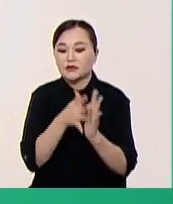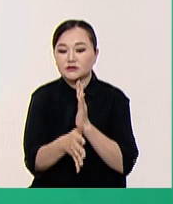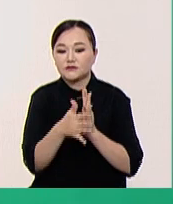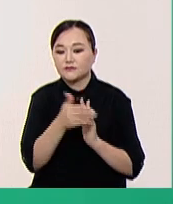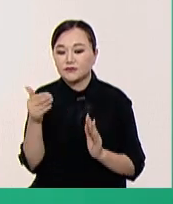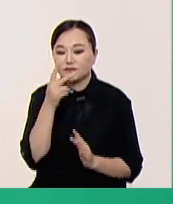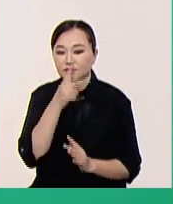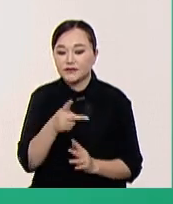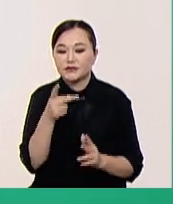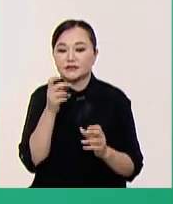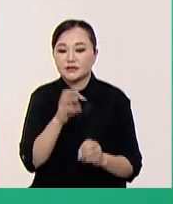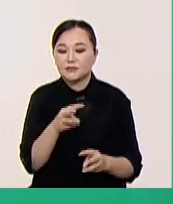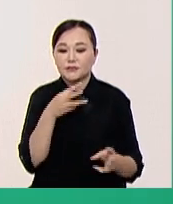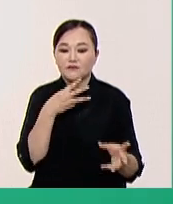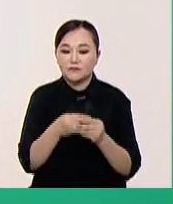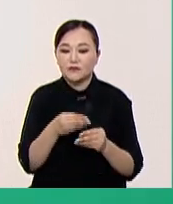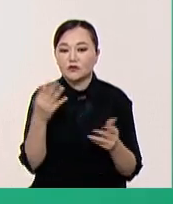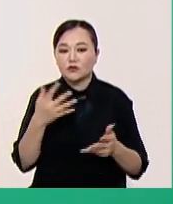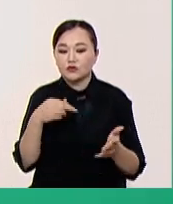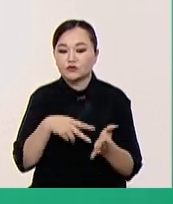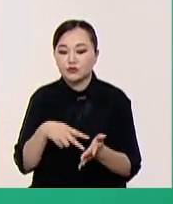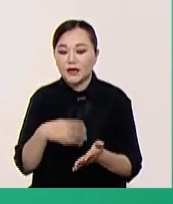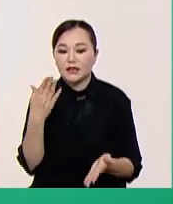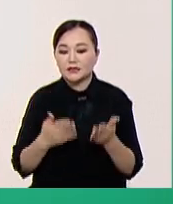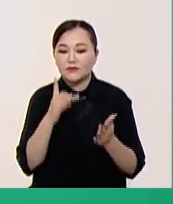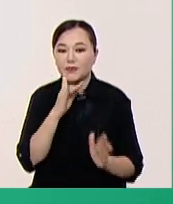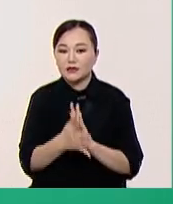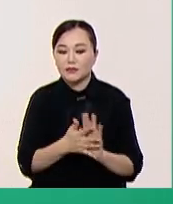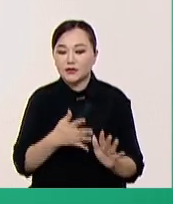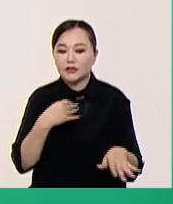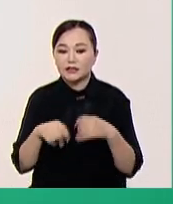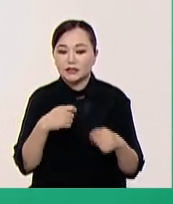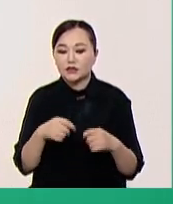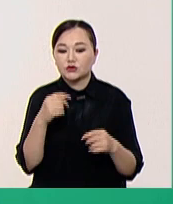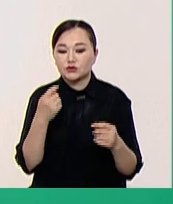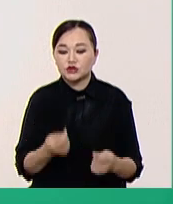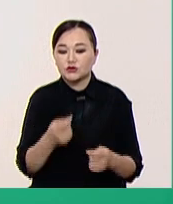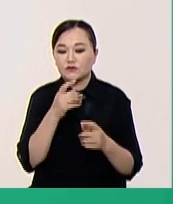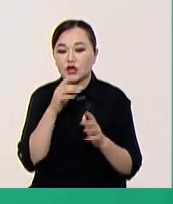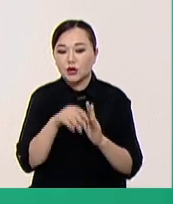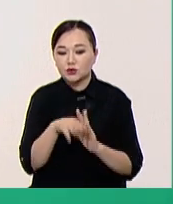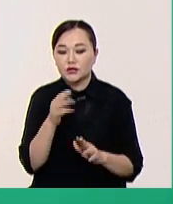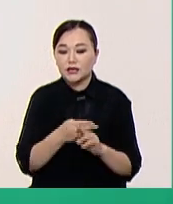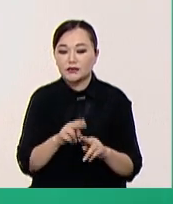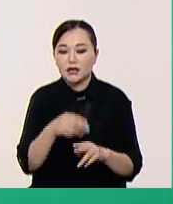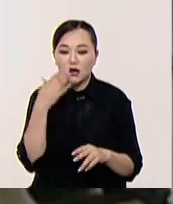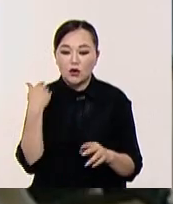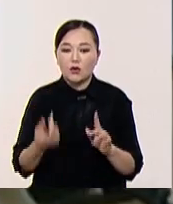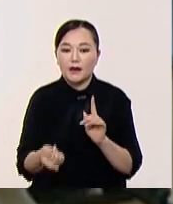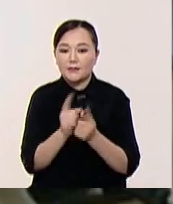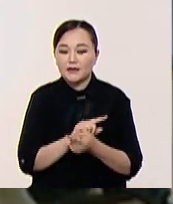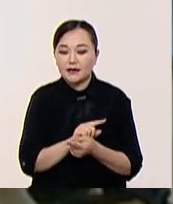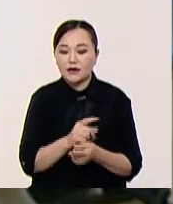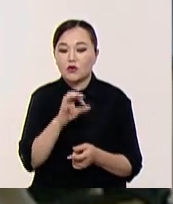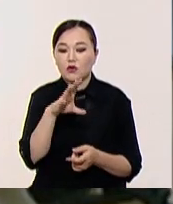видите, с кем вы заключили договор, на какую сумму. Если вы понимаете, что на рынке есть кто-то дешевле и лучше, это очень легко поменять.